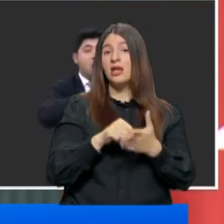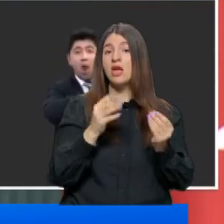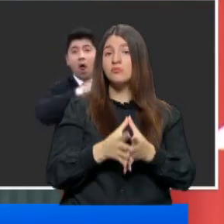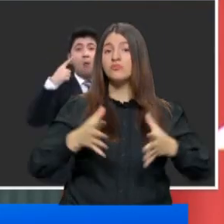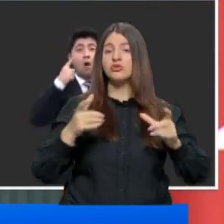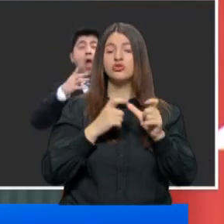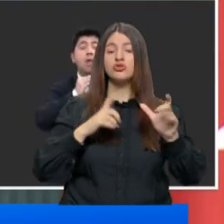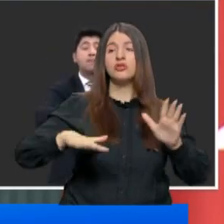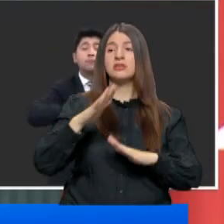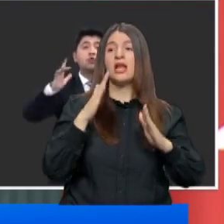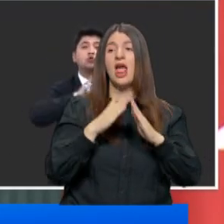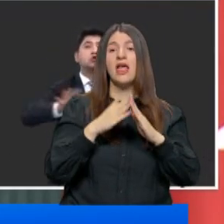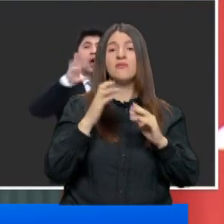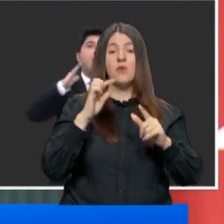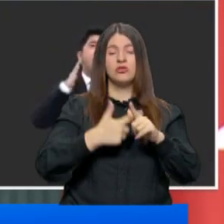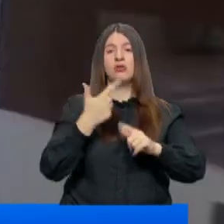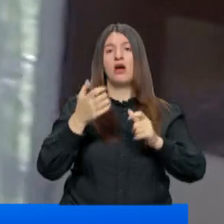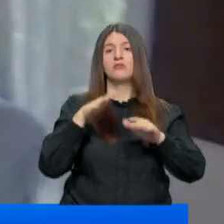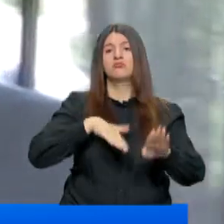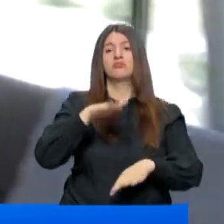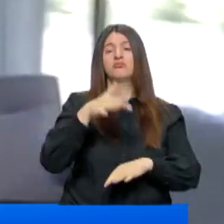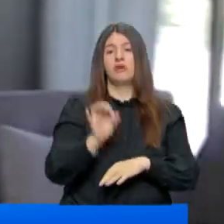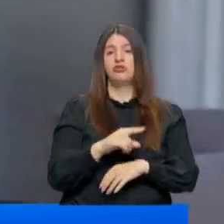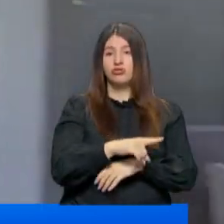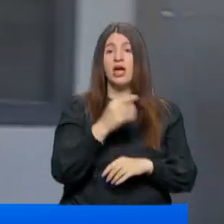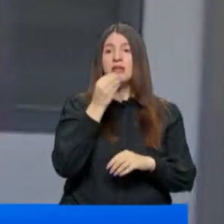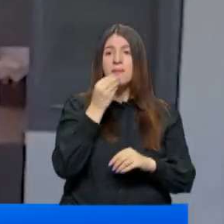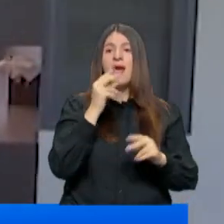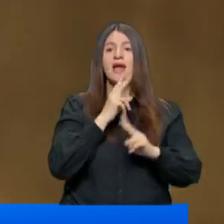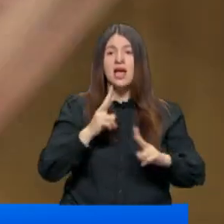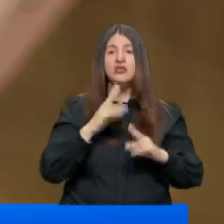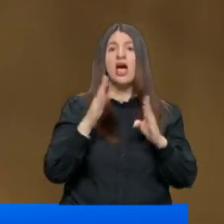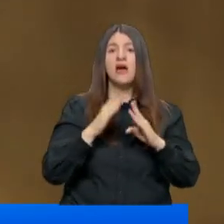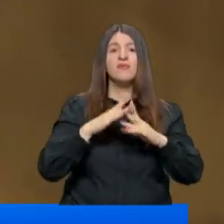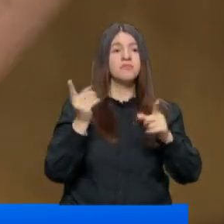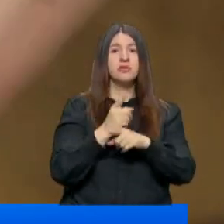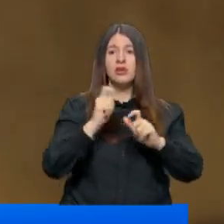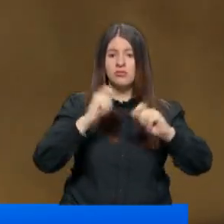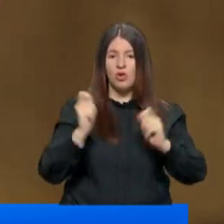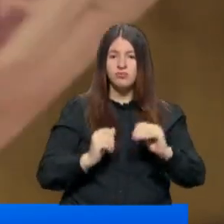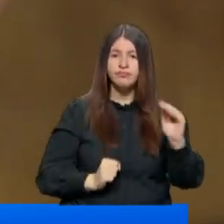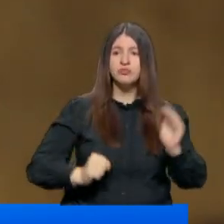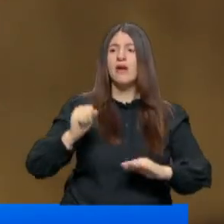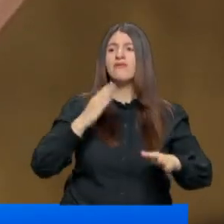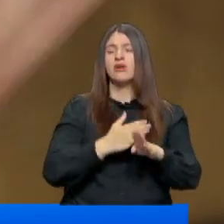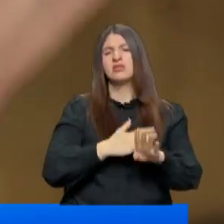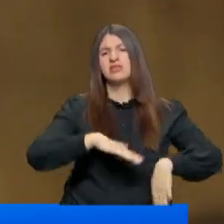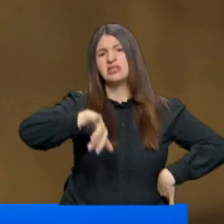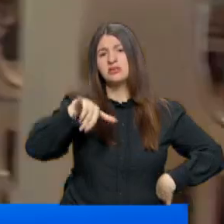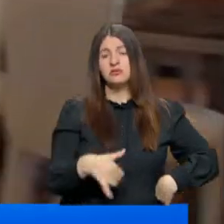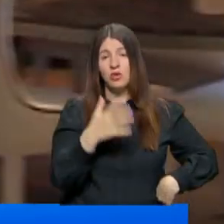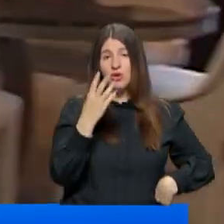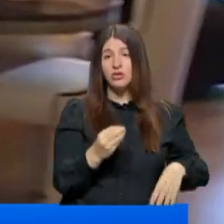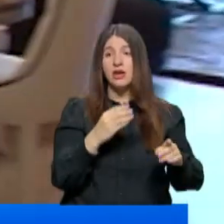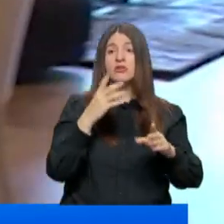en büyük sosyal konut hamlesini başlatıyoruz. Gıdada, enerjide, konutta yaşanan rekor artışlar vatandaşın belini bükerken gözler